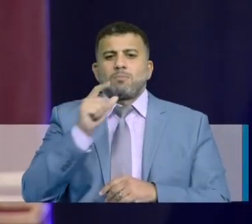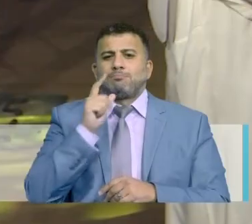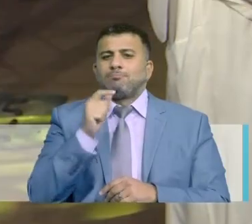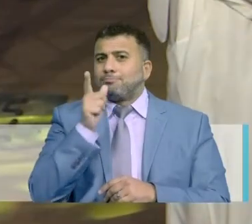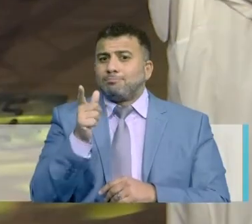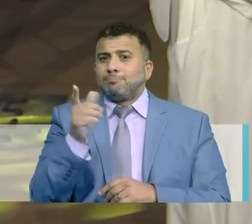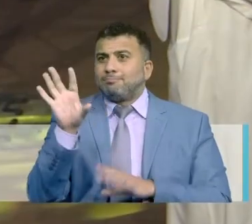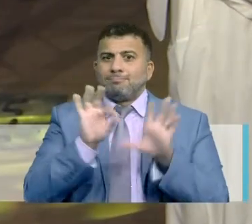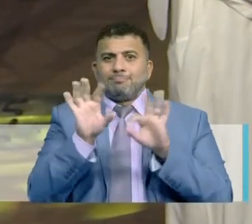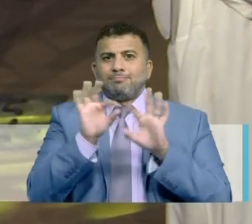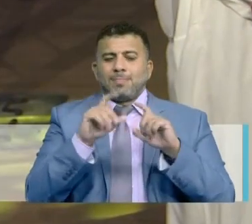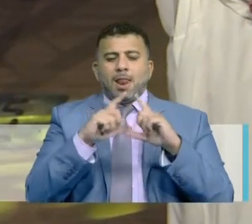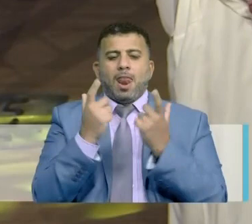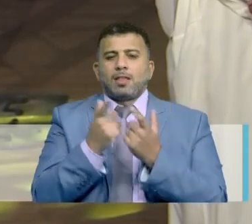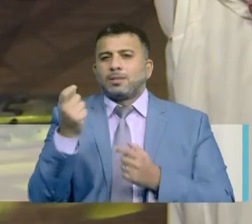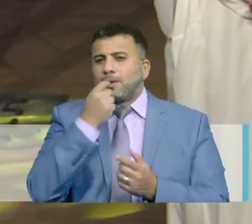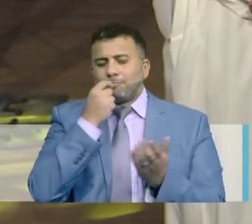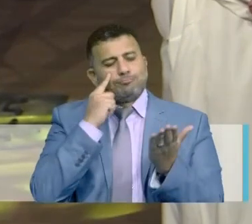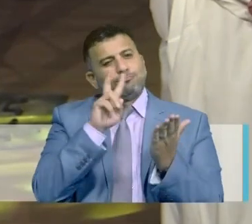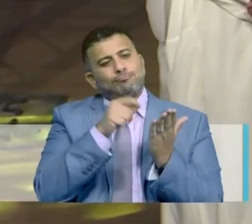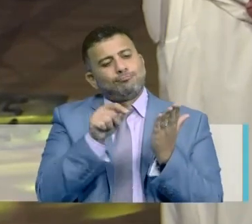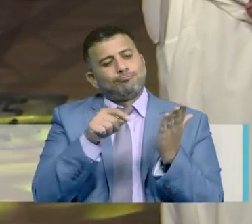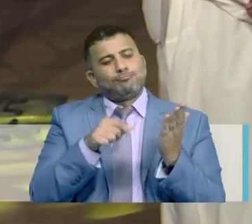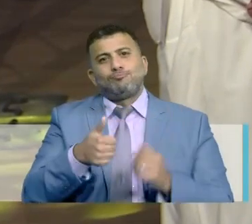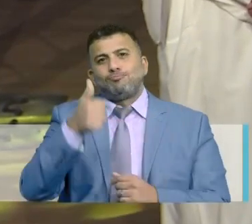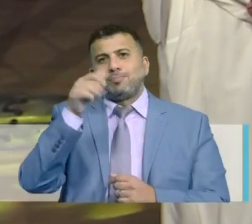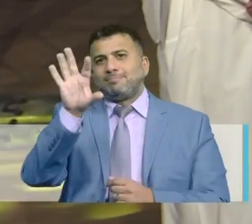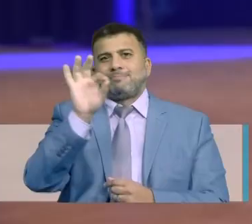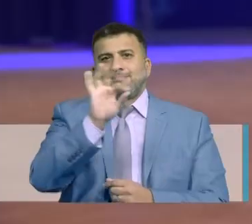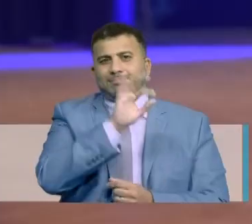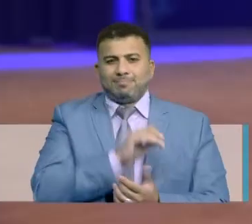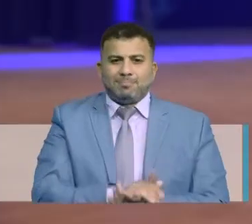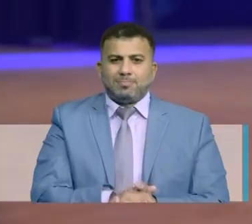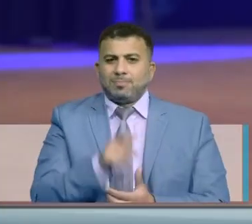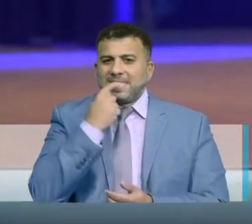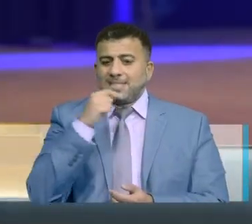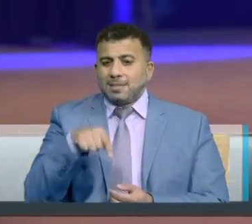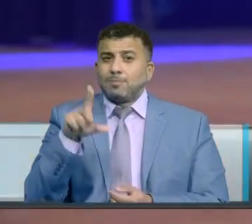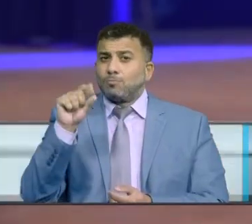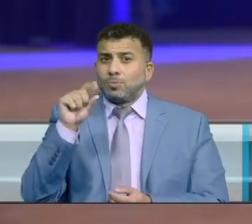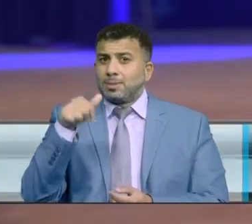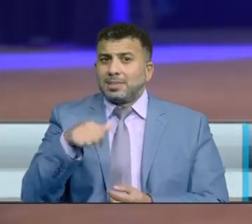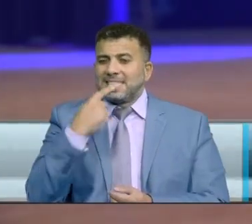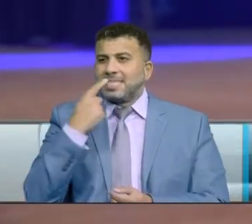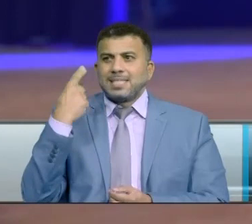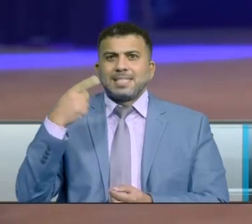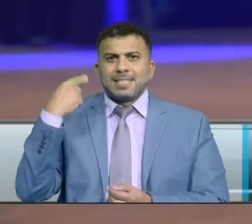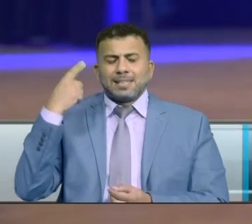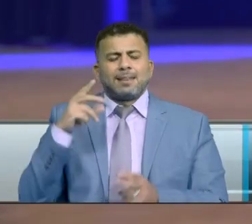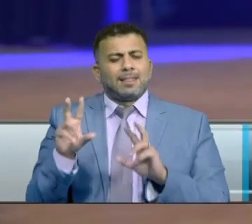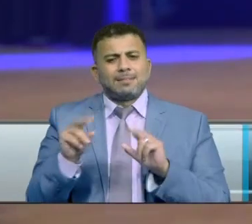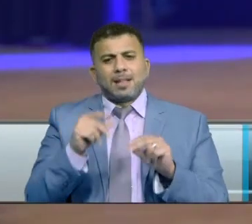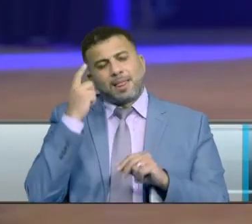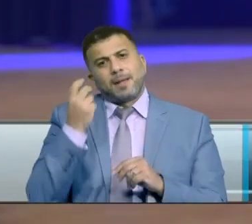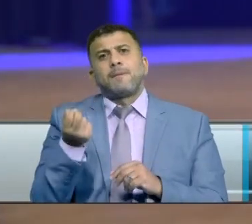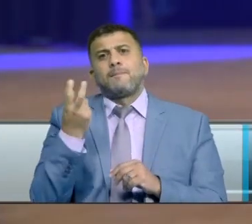المرشحة من قبل لجنة التحكيم. اللي يتميز في هذه السنة ومثل كل السنوات السابقة هو